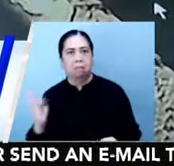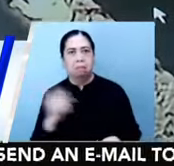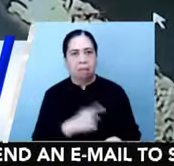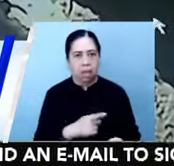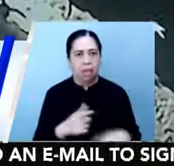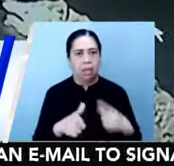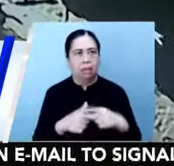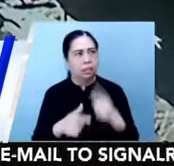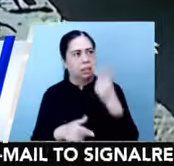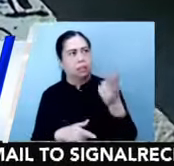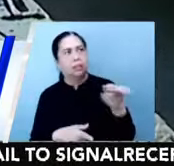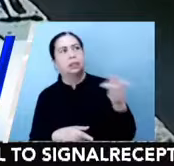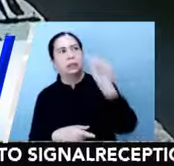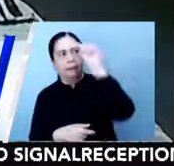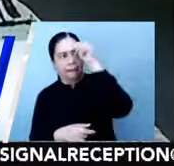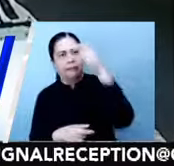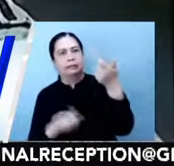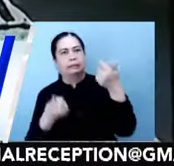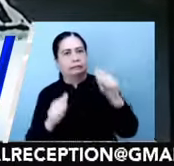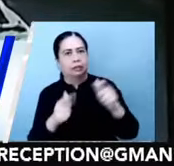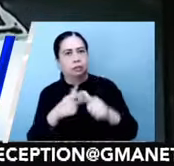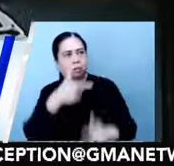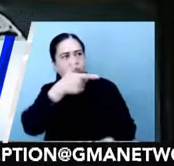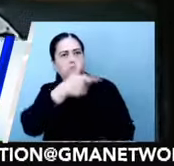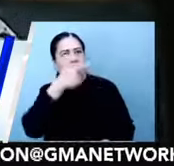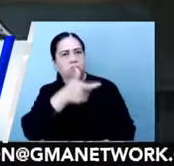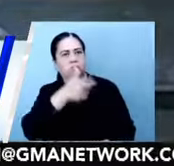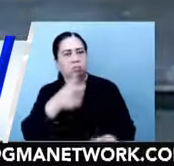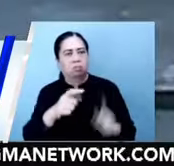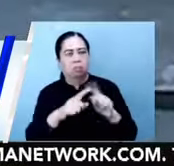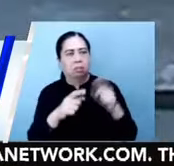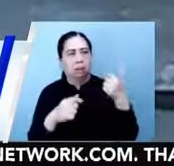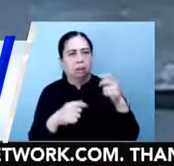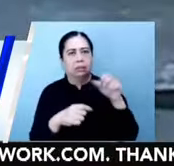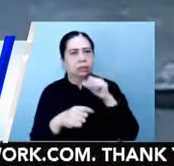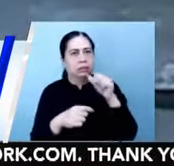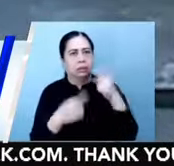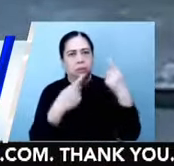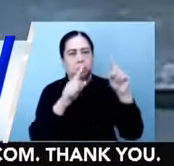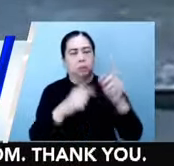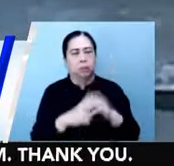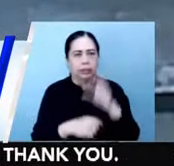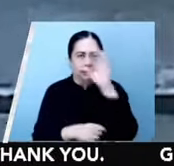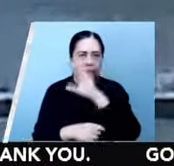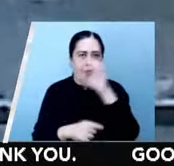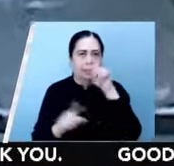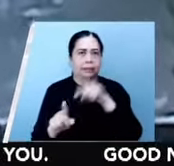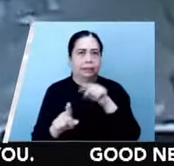kagawad at sinubukan niyang barilin. Hinahanap na ng otoridad ang suspect.